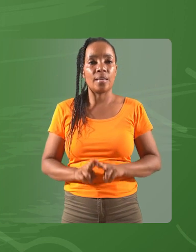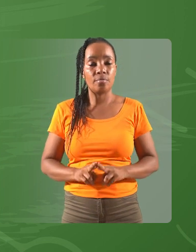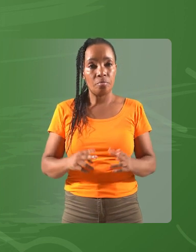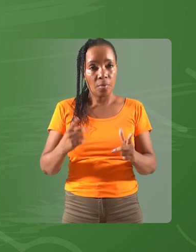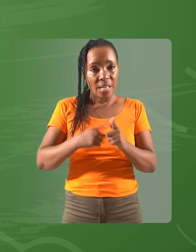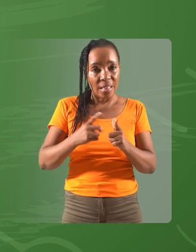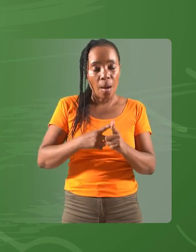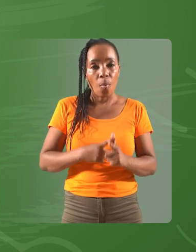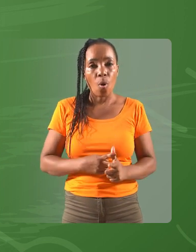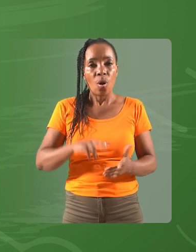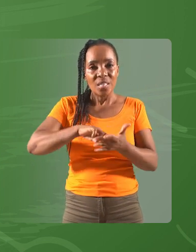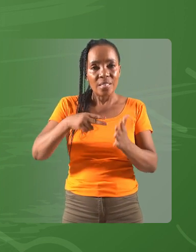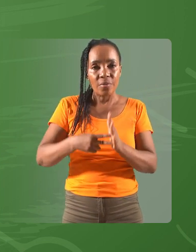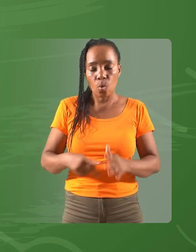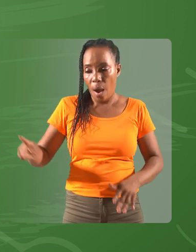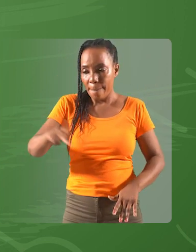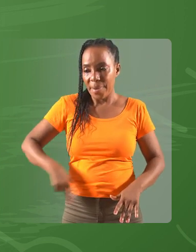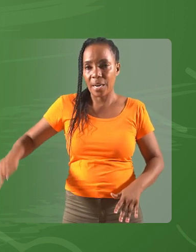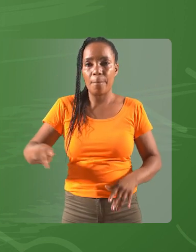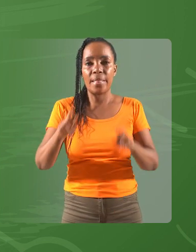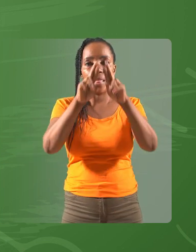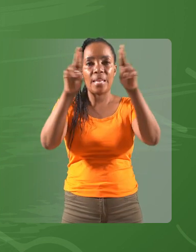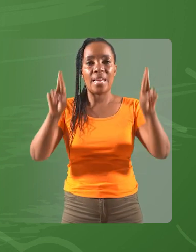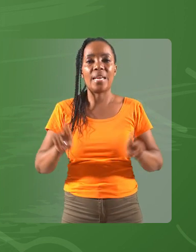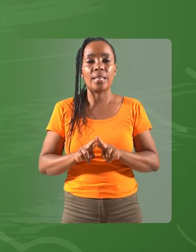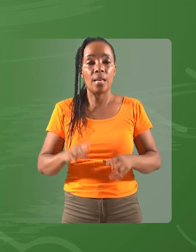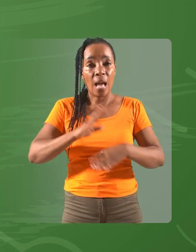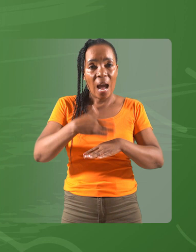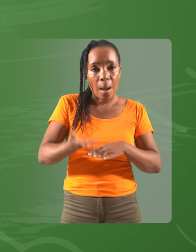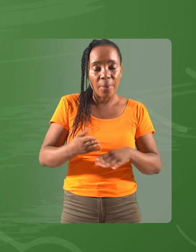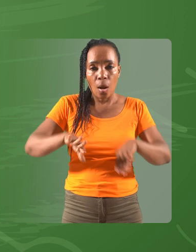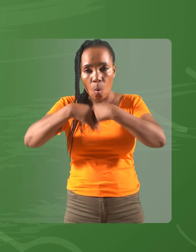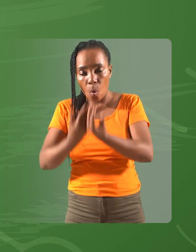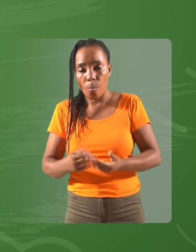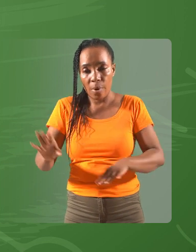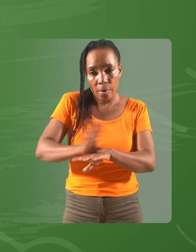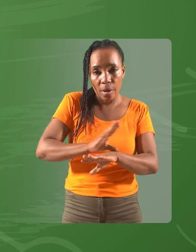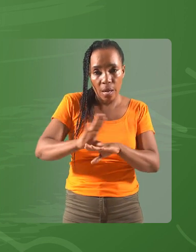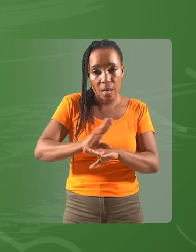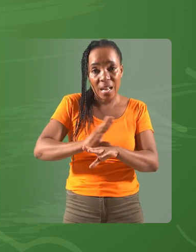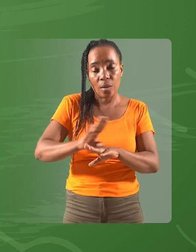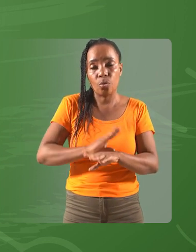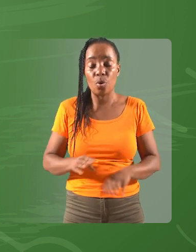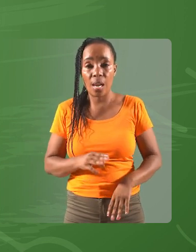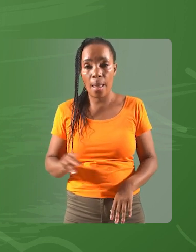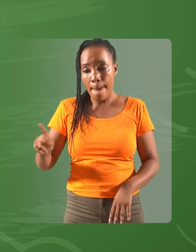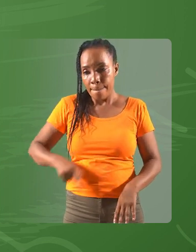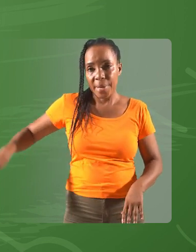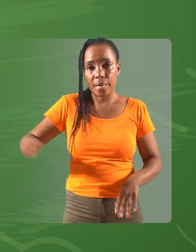le périmètre du rectangle, ensuite découvrir la formule du calcul du périmètre du rectangle. Nous avons